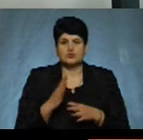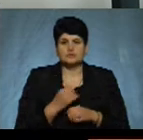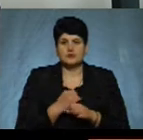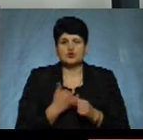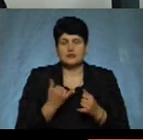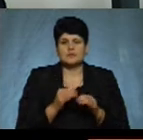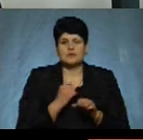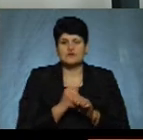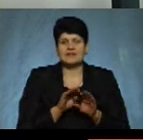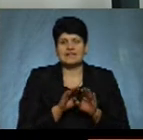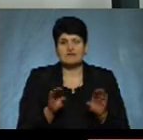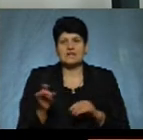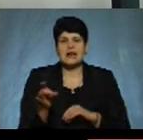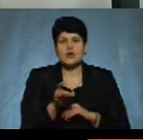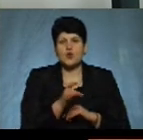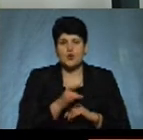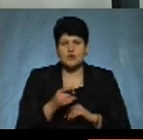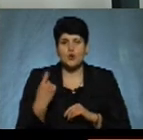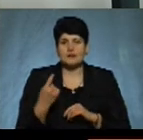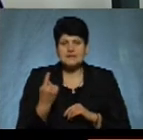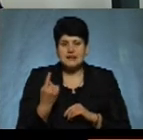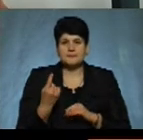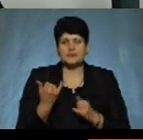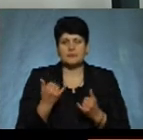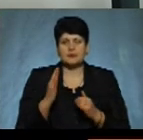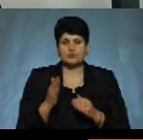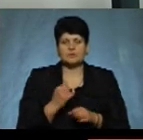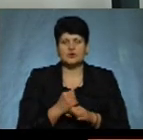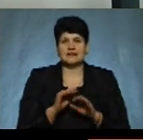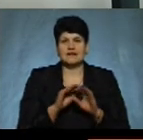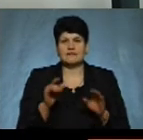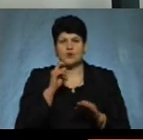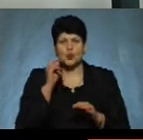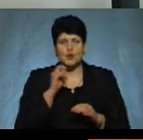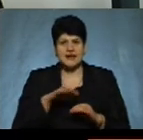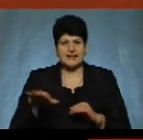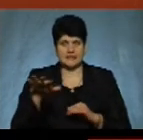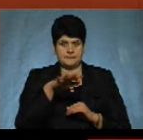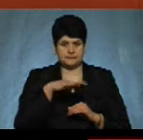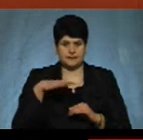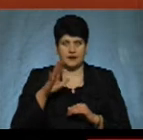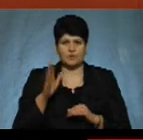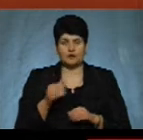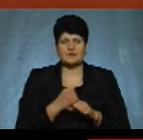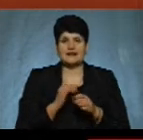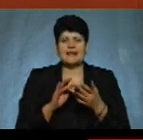тільки на рівні районів, областей, а зараз вона буде працювати на рівні України. Крім цього, буде працювати